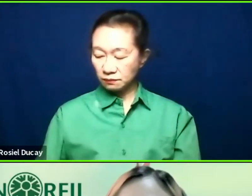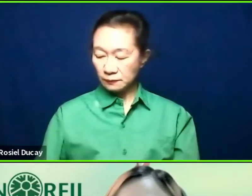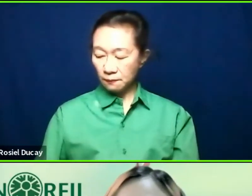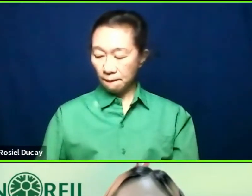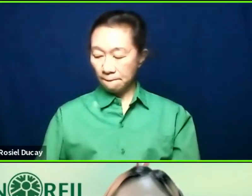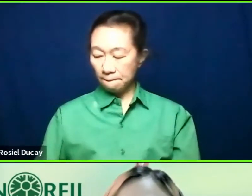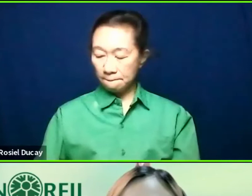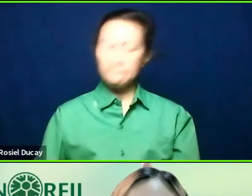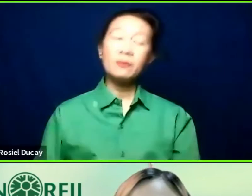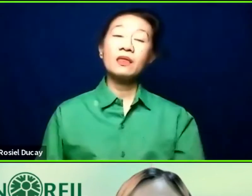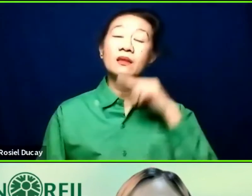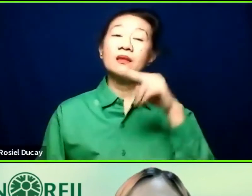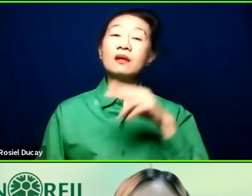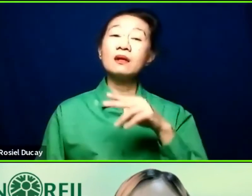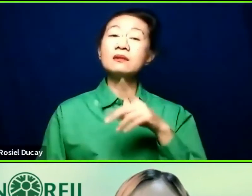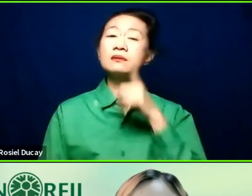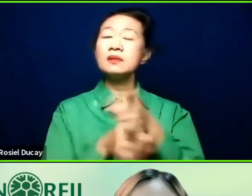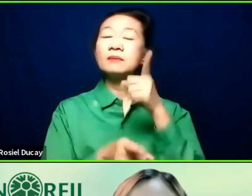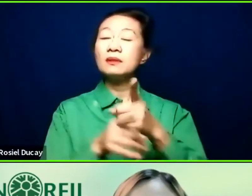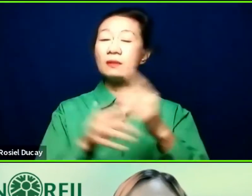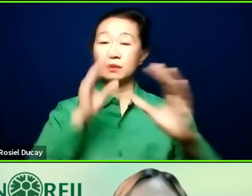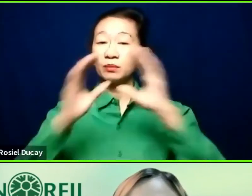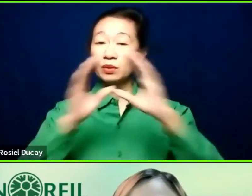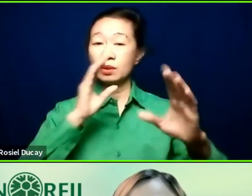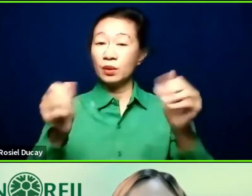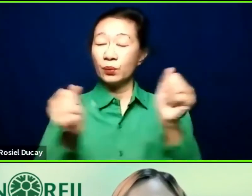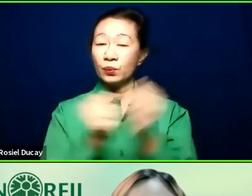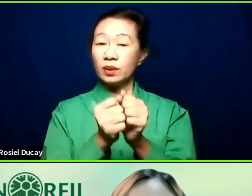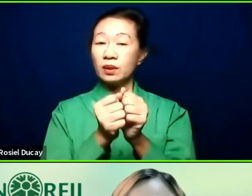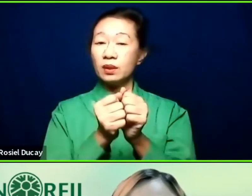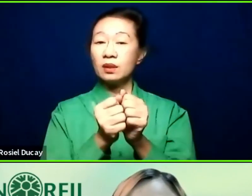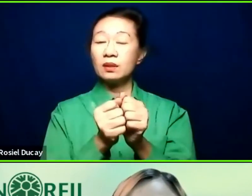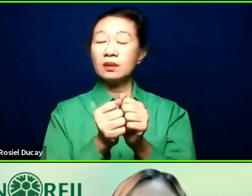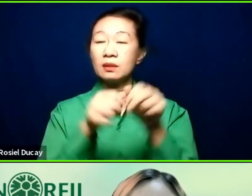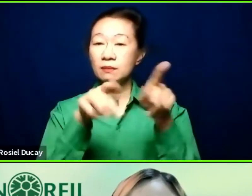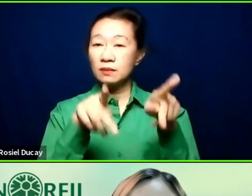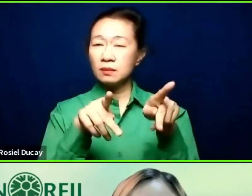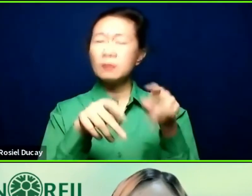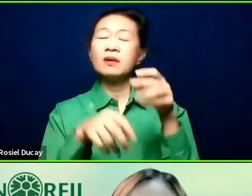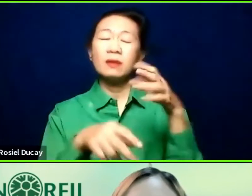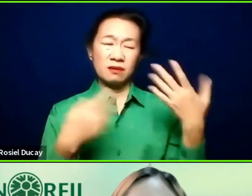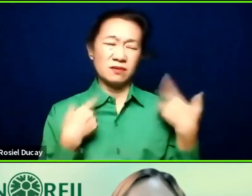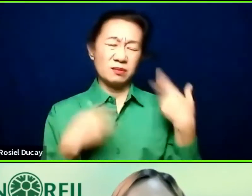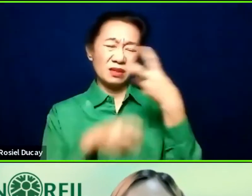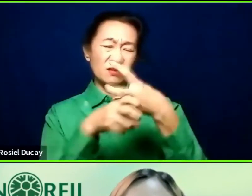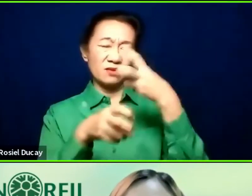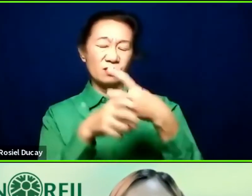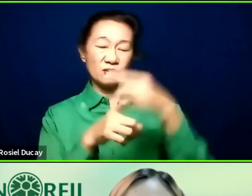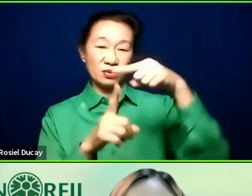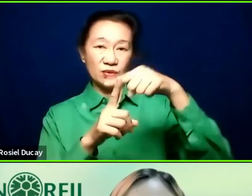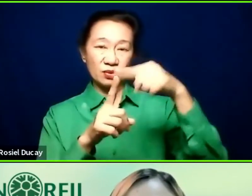hindi magiging maayos yung pakikipag-communicate sa kanya, mahihirapan po siya